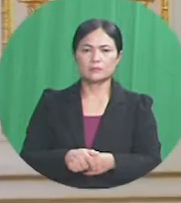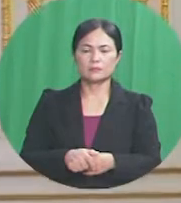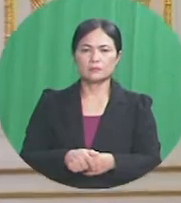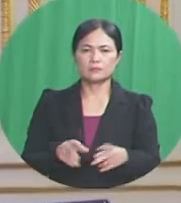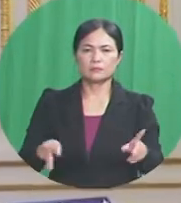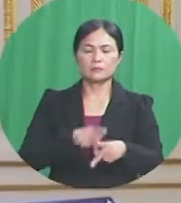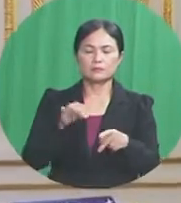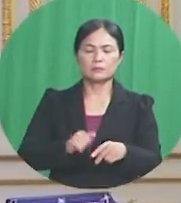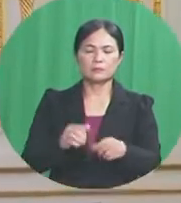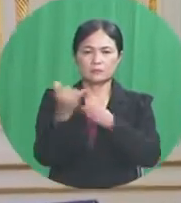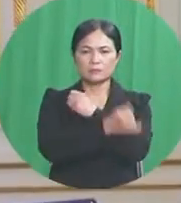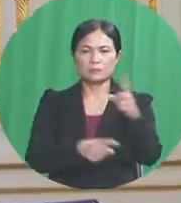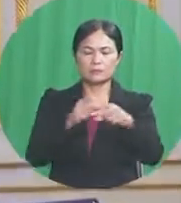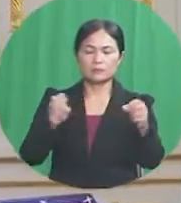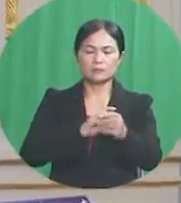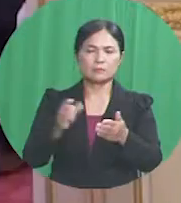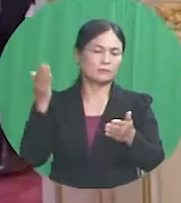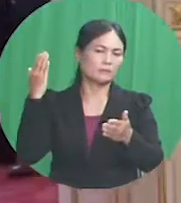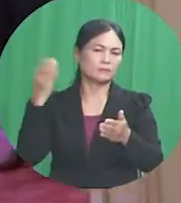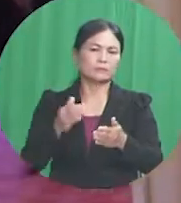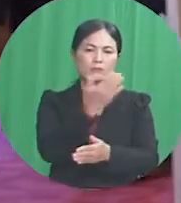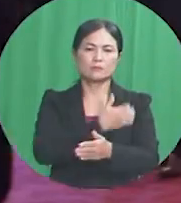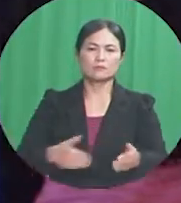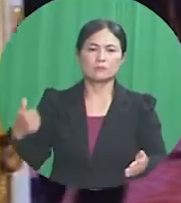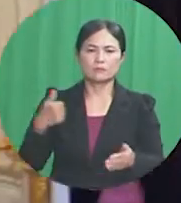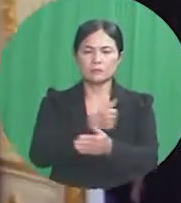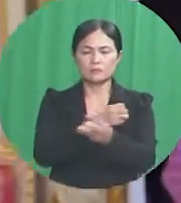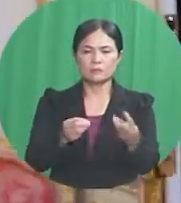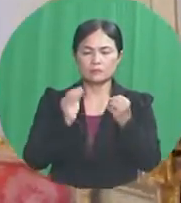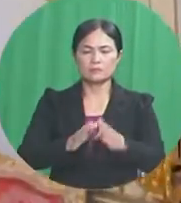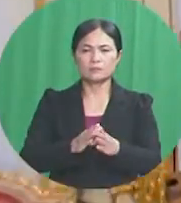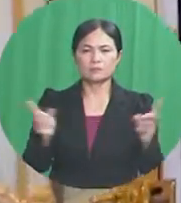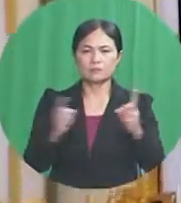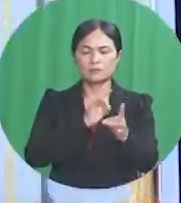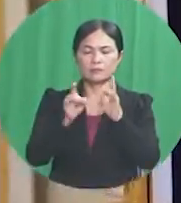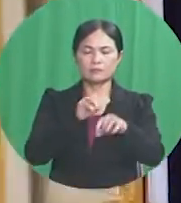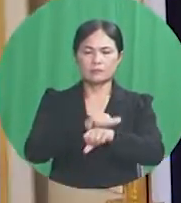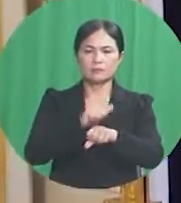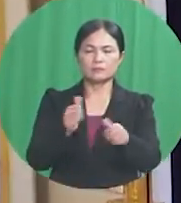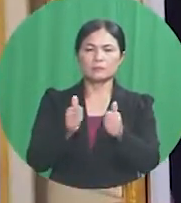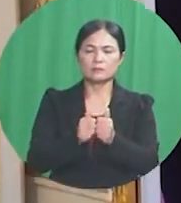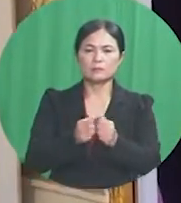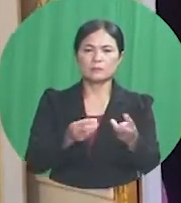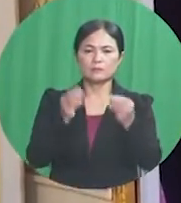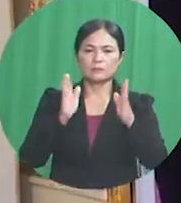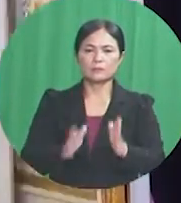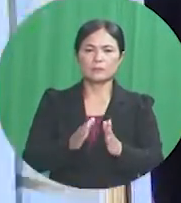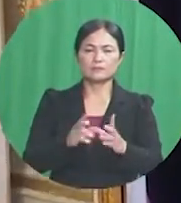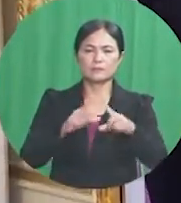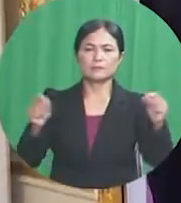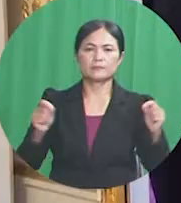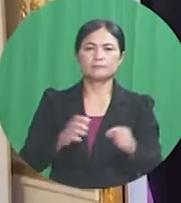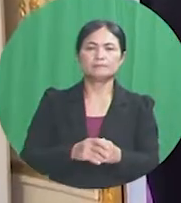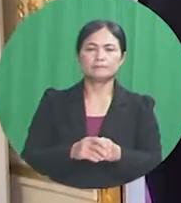ក្នុងឱកាសណាក់នៅប្រទេសជប៉ុនសប្តាហ៍កន្លងទៅនេះសម្តេចតេជោនាយករដ្ឋមន្ត្រីក៏បានជួបពិភាក្សាការងារជាមួយនឹងនាយករដ្ឋមន្ត្រីជប៉ុ